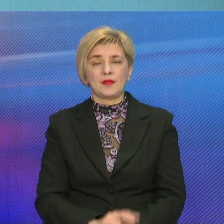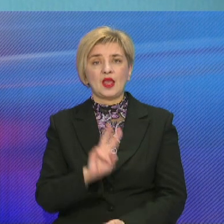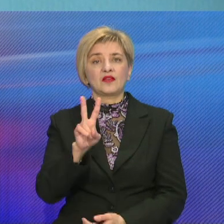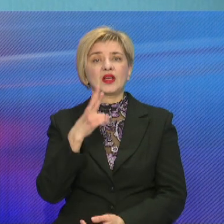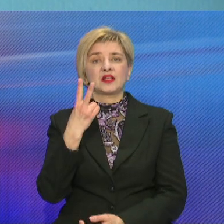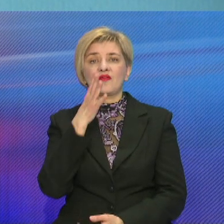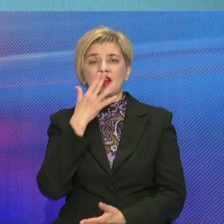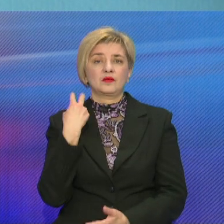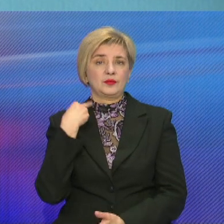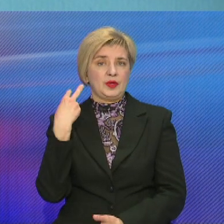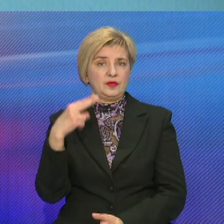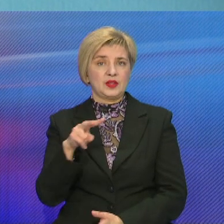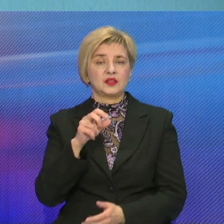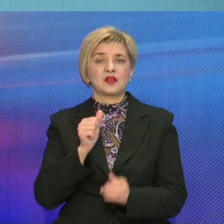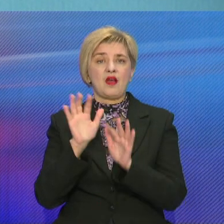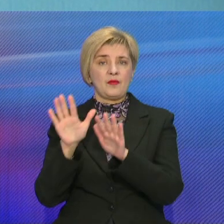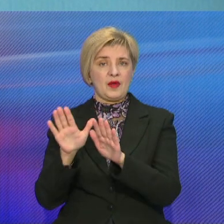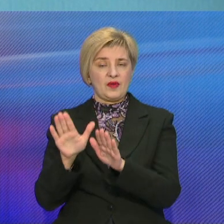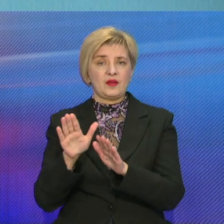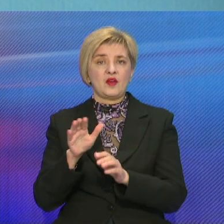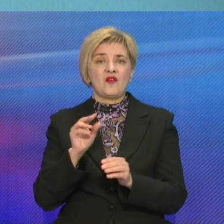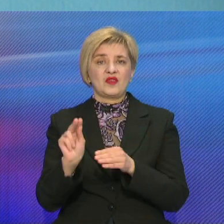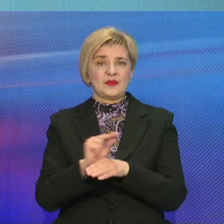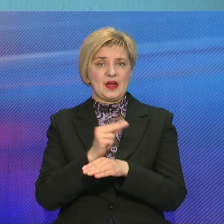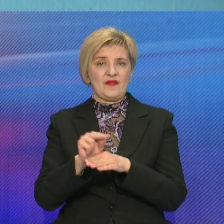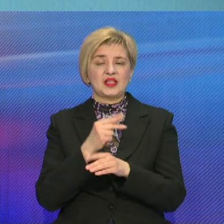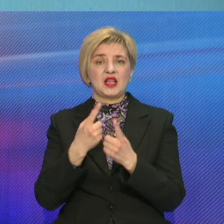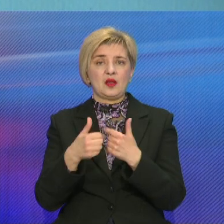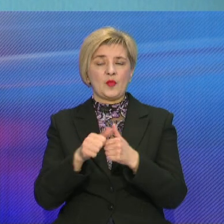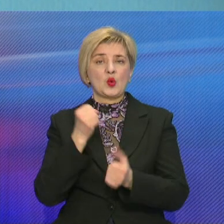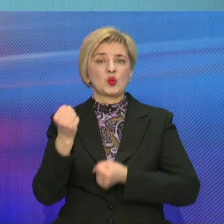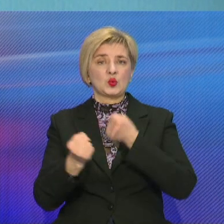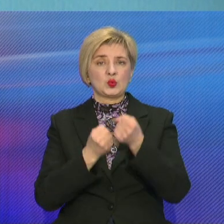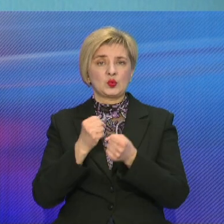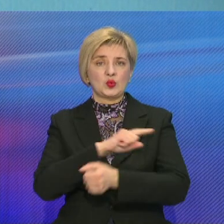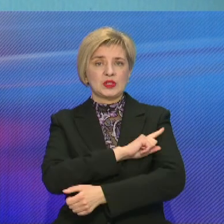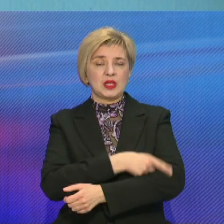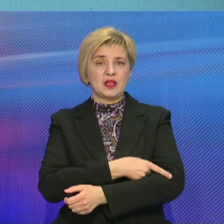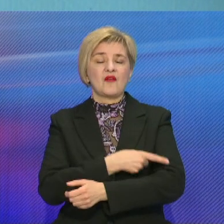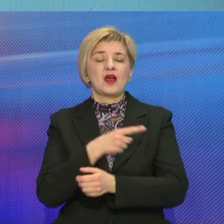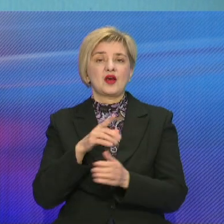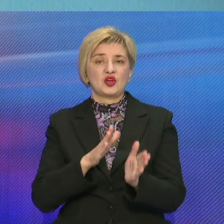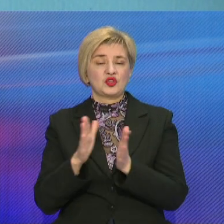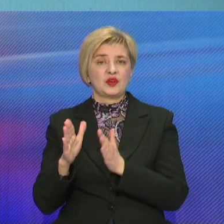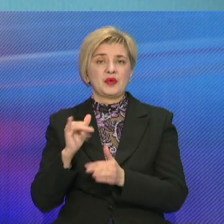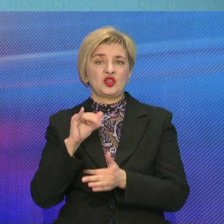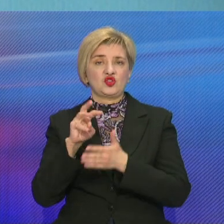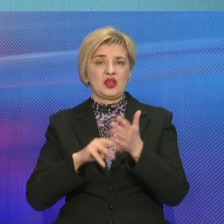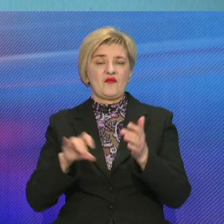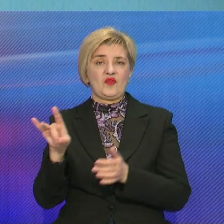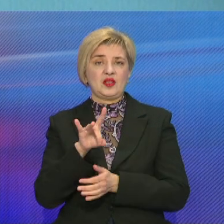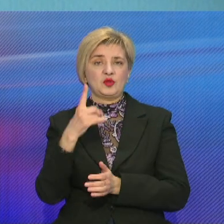22 годы позбавления воли за отбыванием покарания у поправчей колонии узмоцненного режима и штрафу по мере 100 базовых